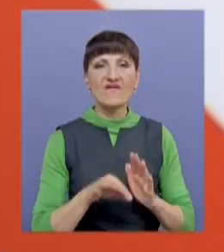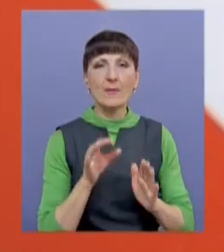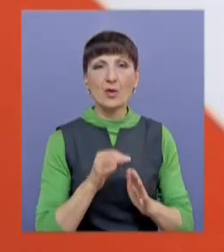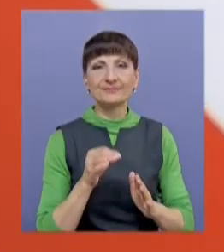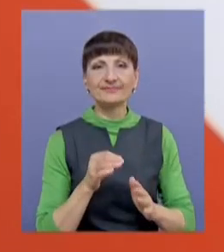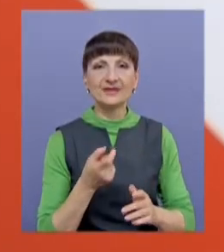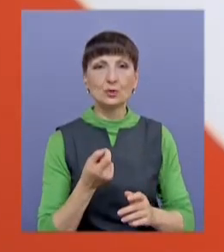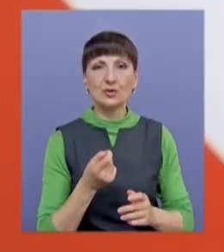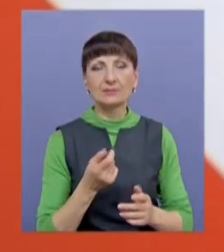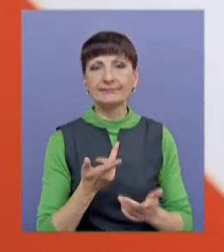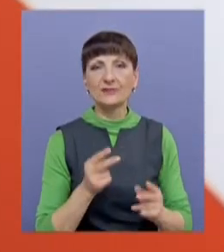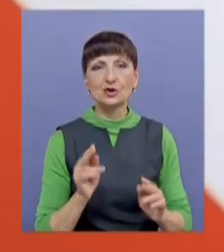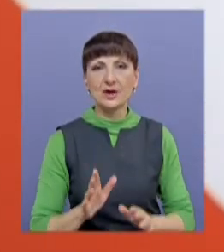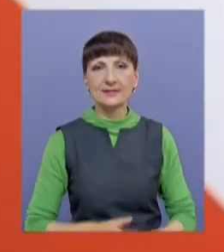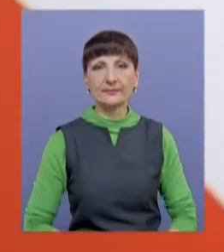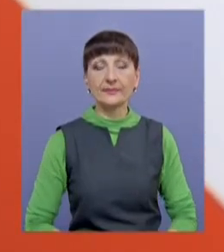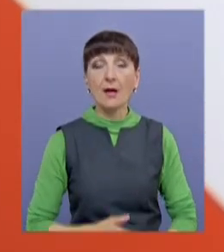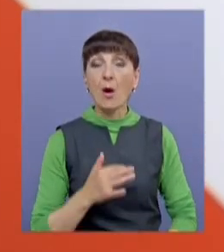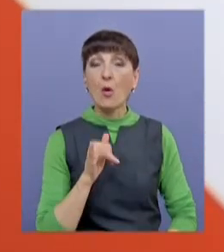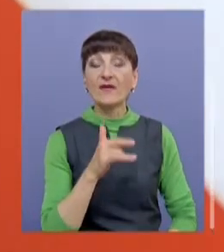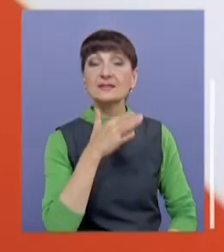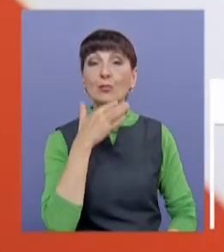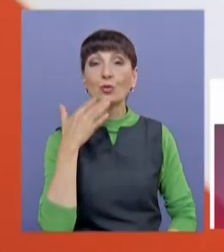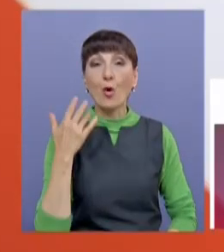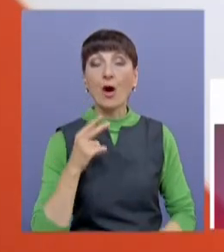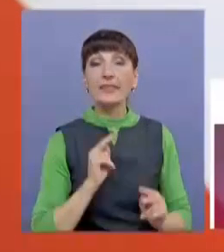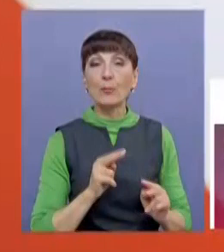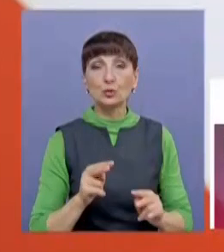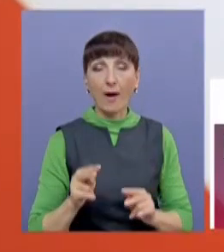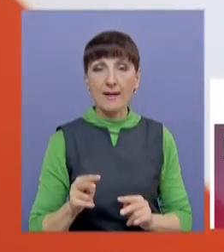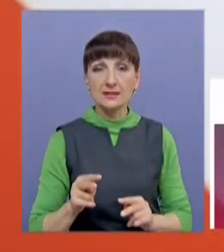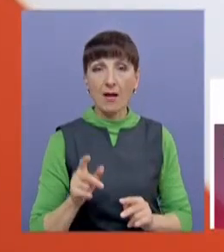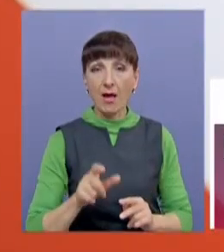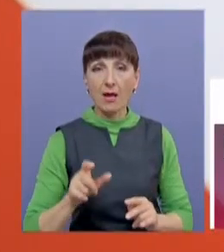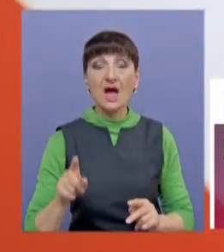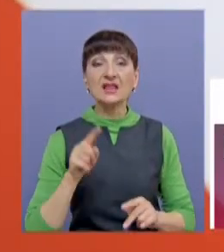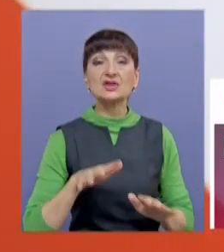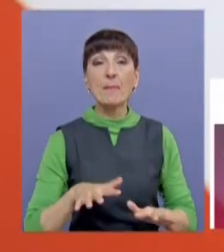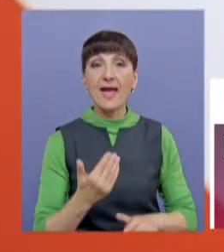Так, сколько у вас много наблюдателей, и местные даже,